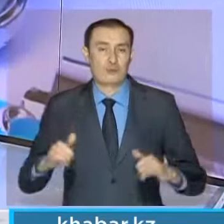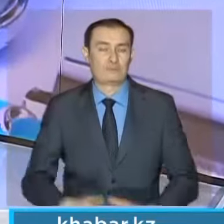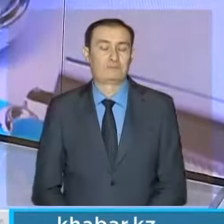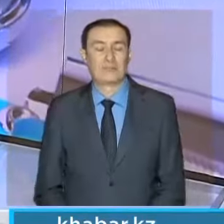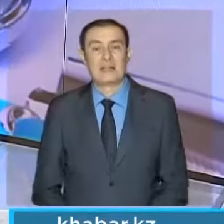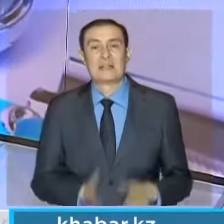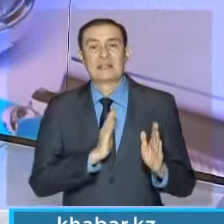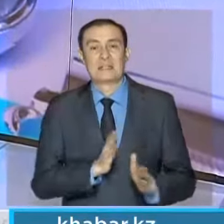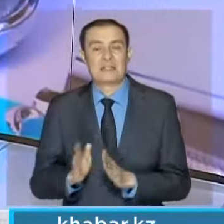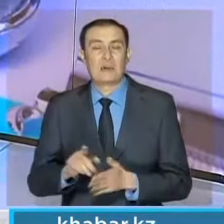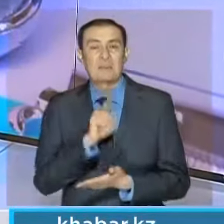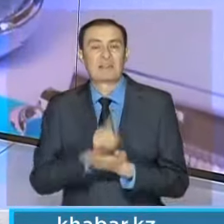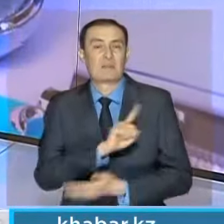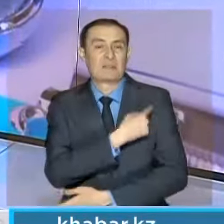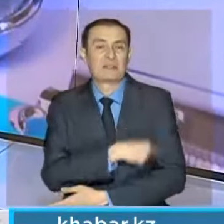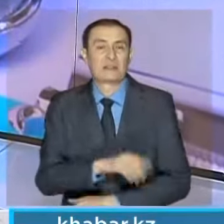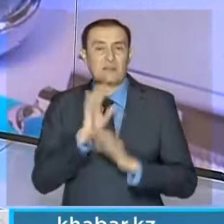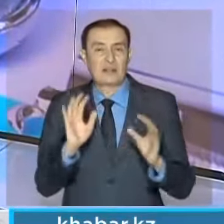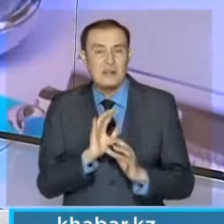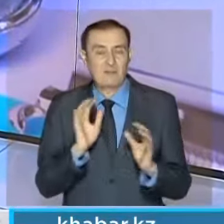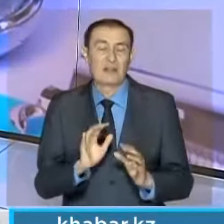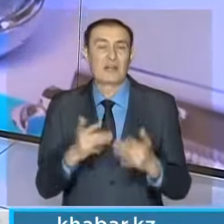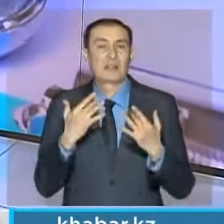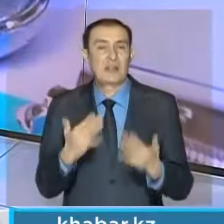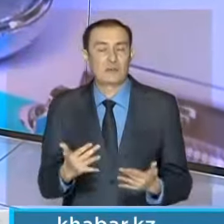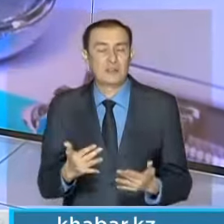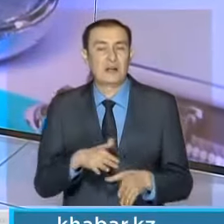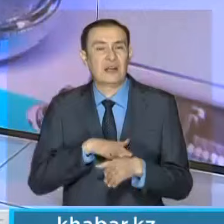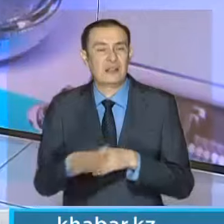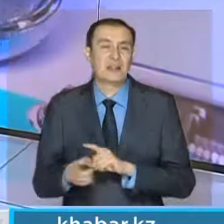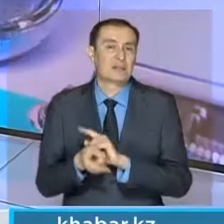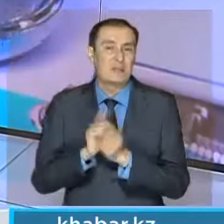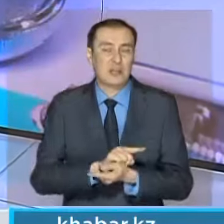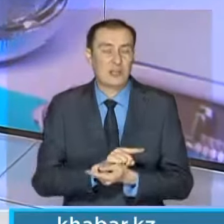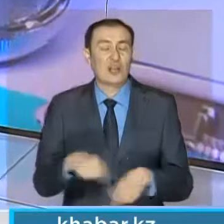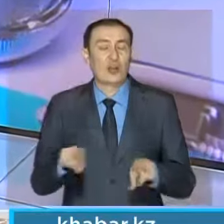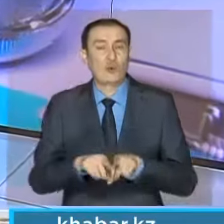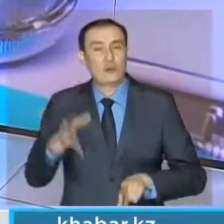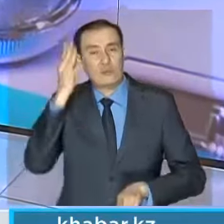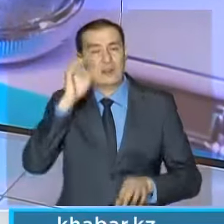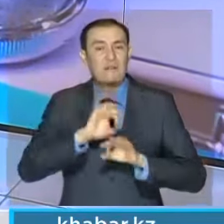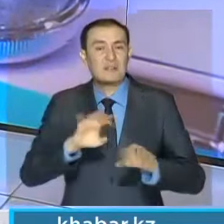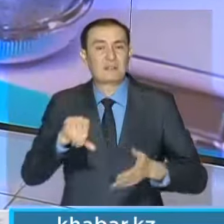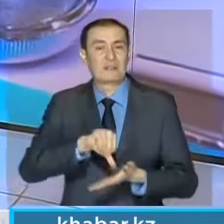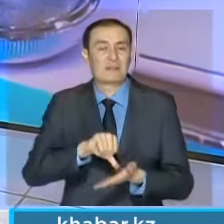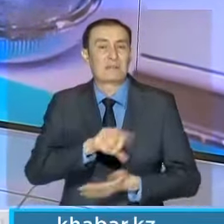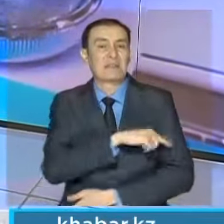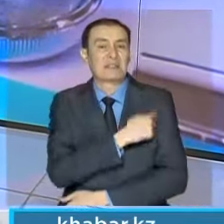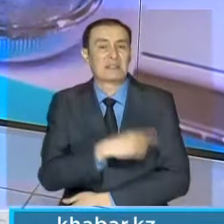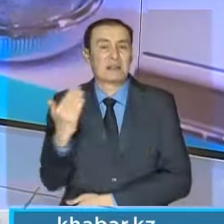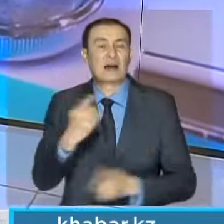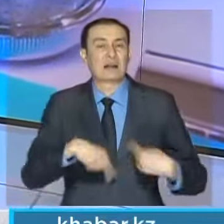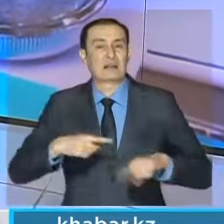система обязательного социального медицинского страхования требует кардинальных изменений такое мнение высказали представители медицинских